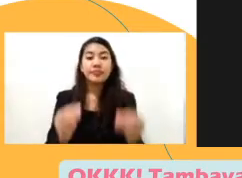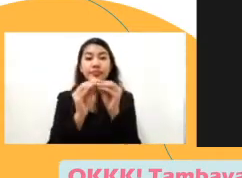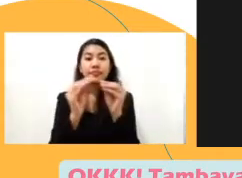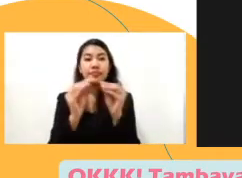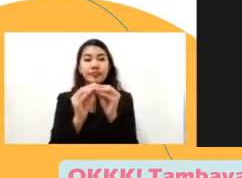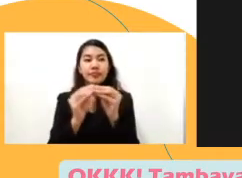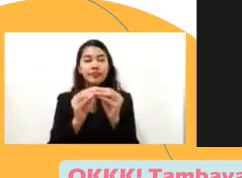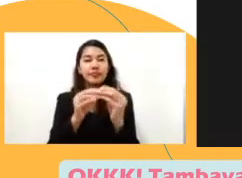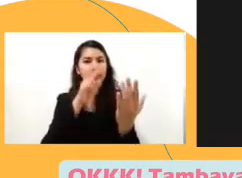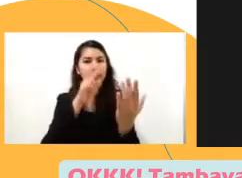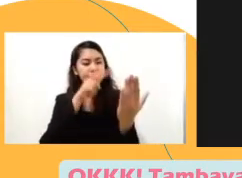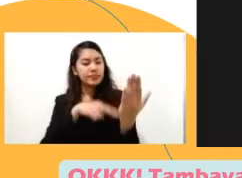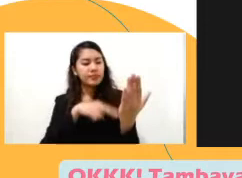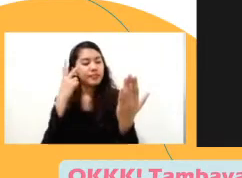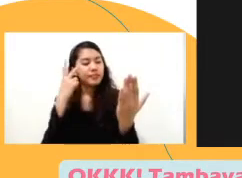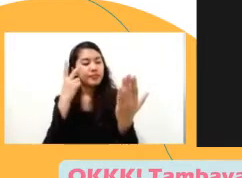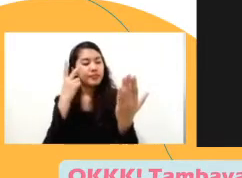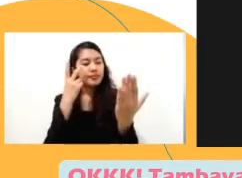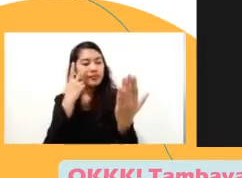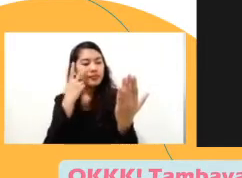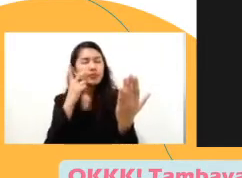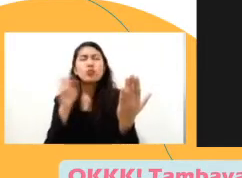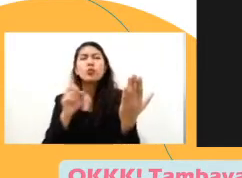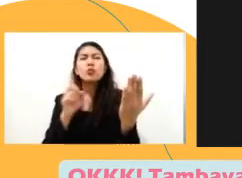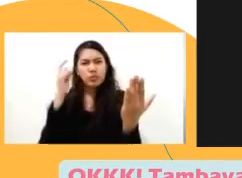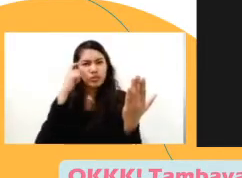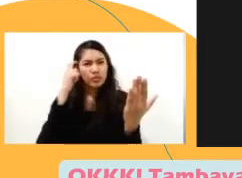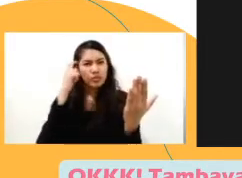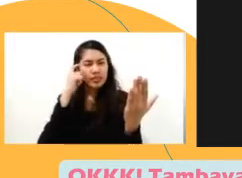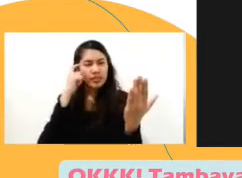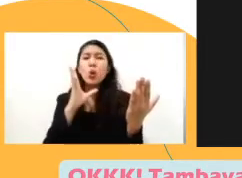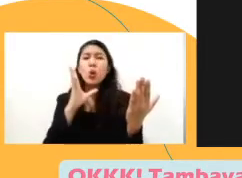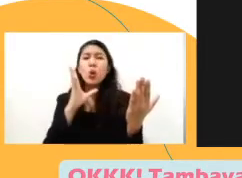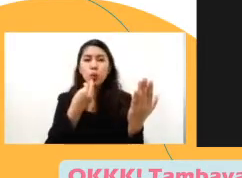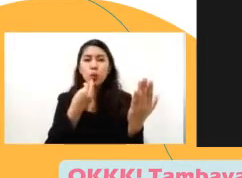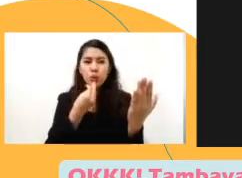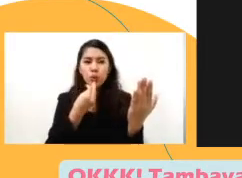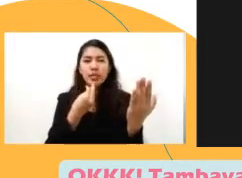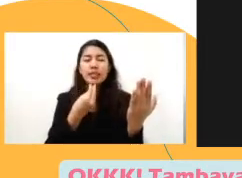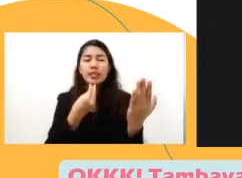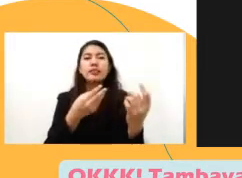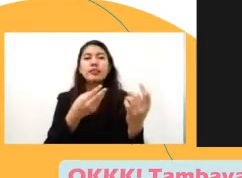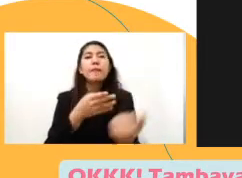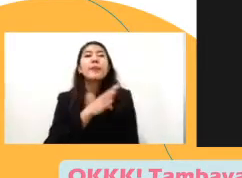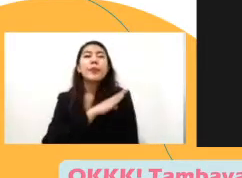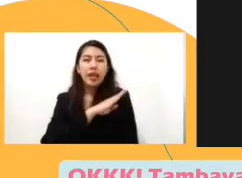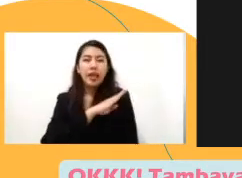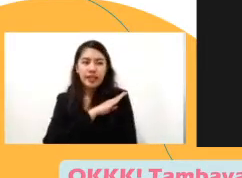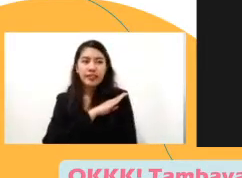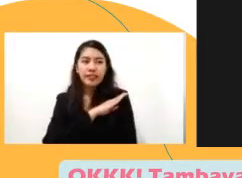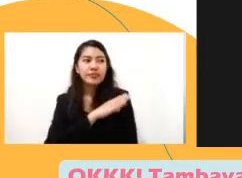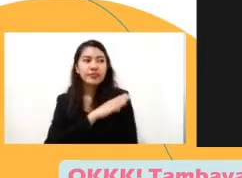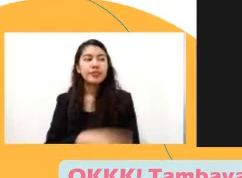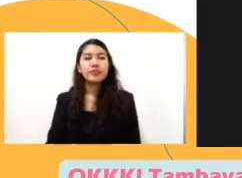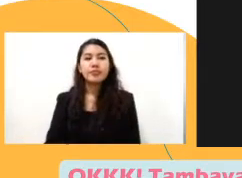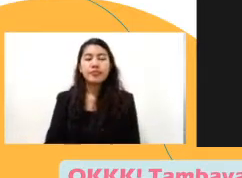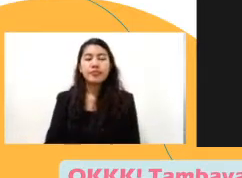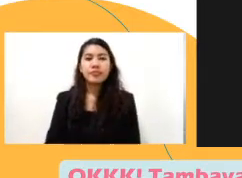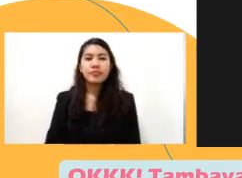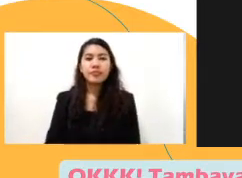sino pa ang simbolo or ano ang inyong mga simbolo ng katatagan? Okay, ayan na. Ayan na yung